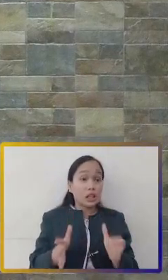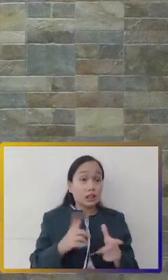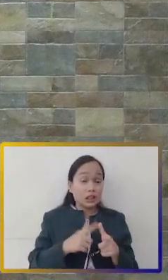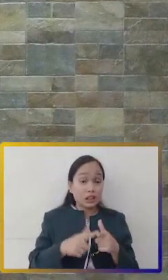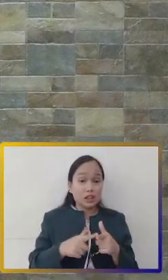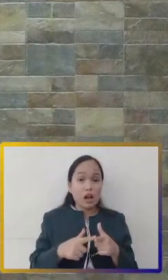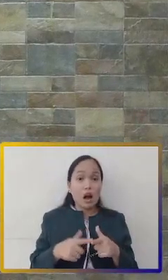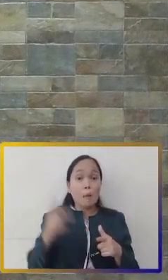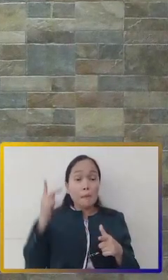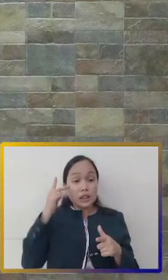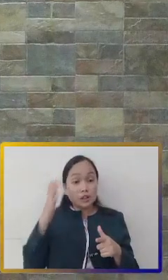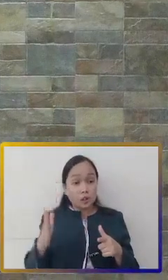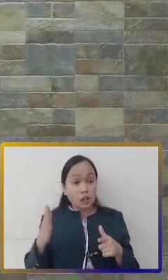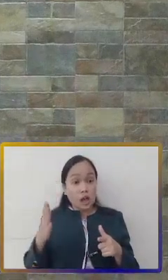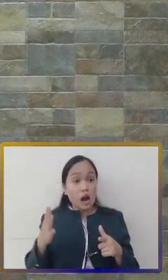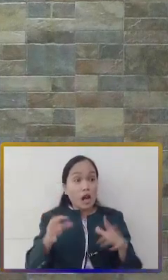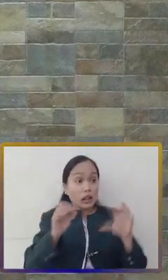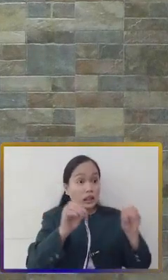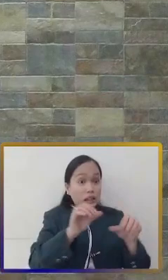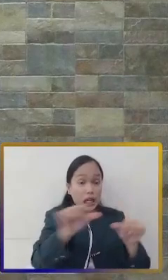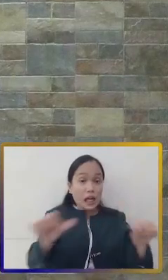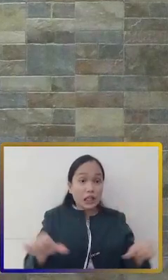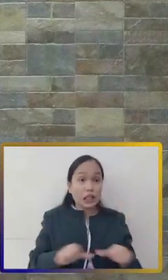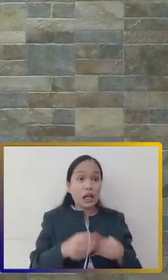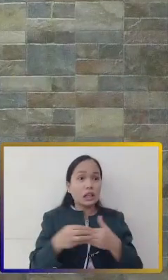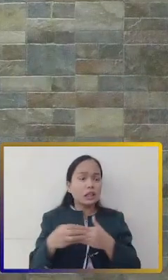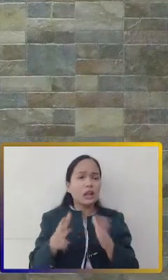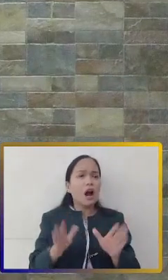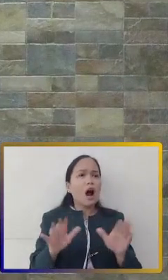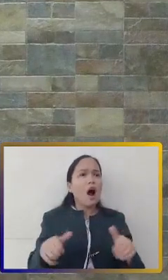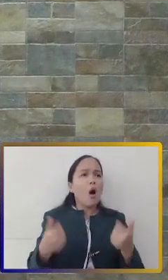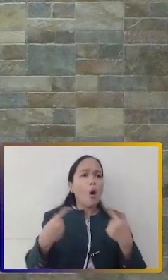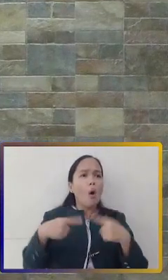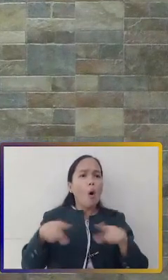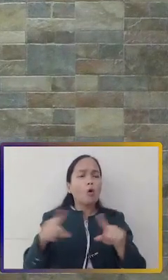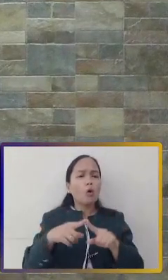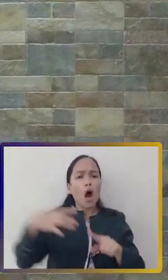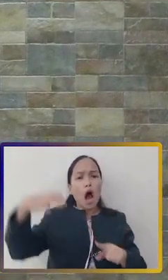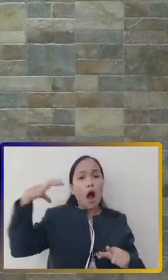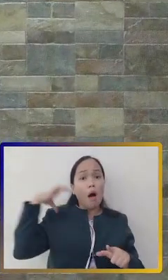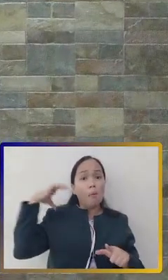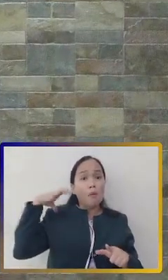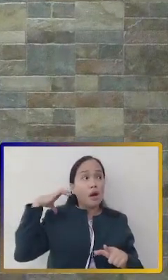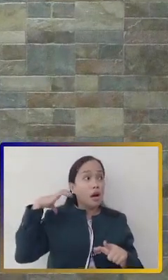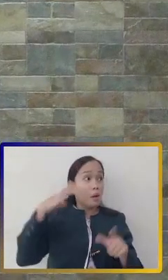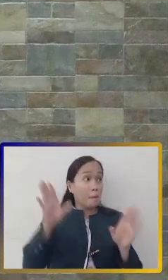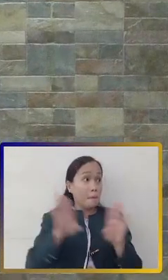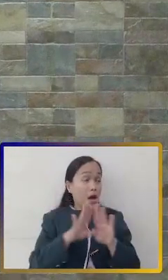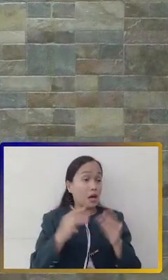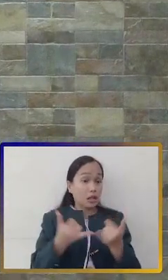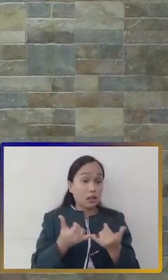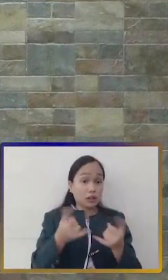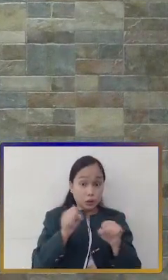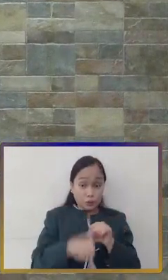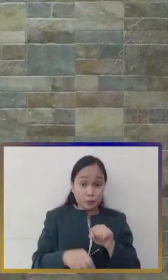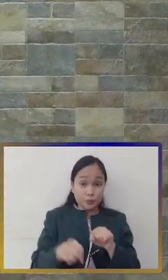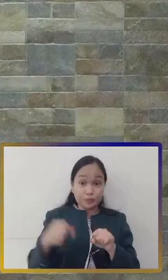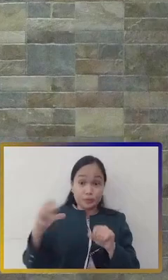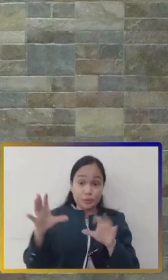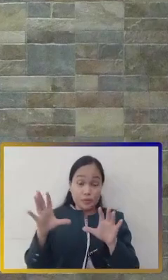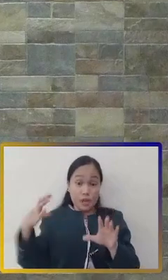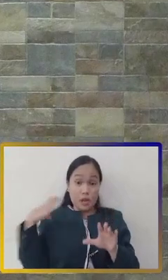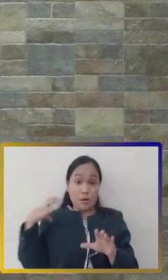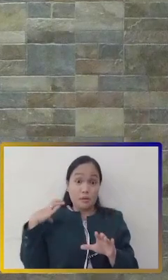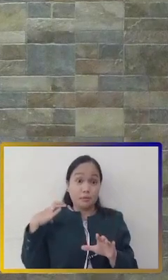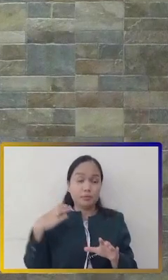kung paano ang pupuntahan na yung mismong mga kapitan ng barangay. Para maipakita sa kanila kung ano ang